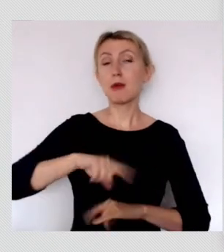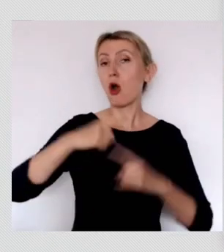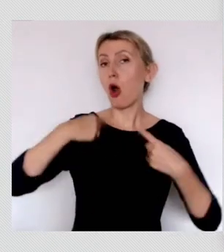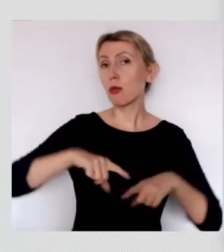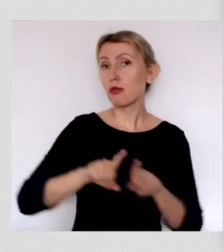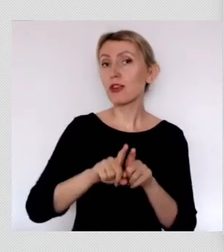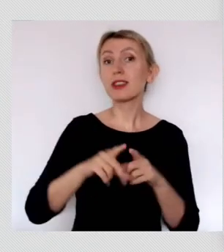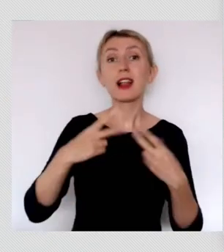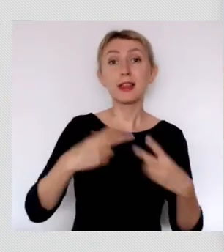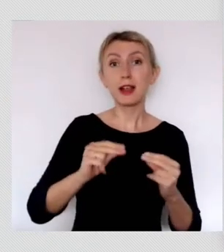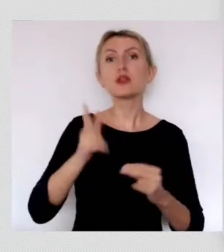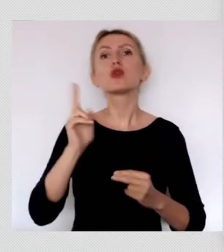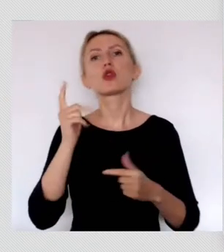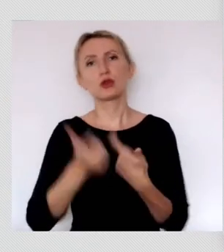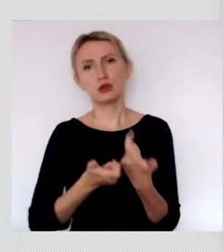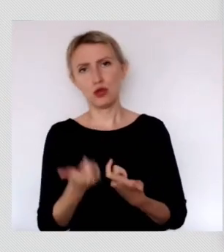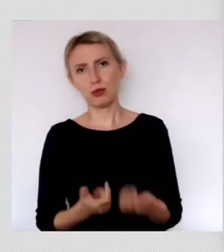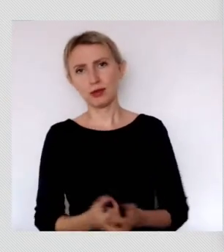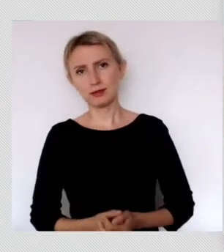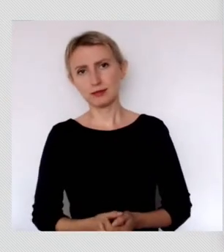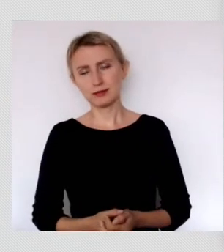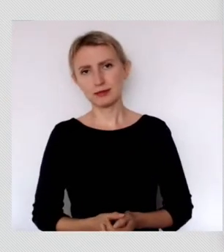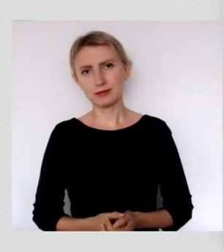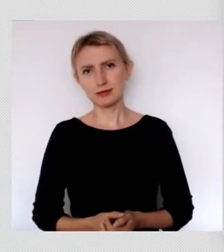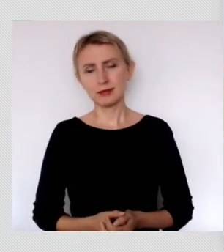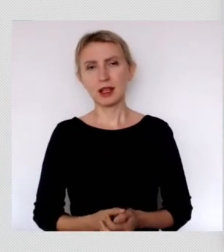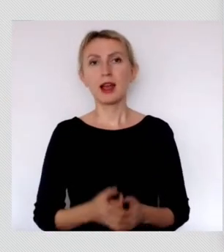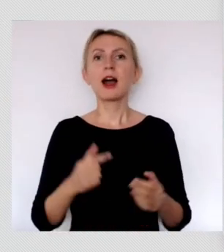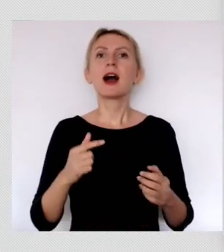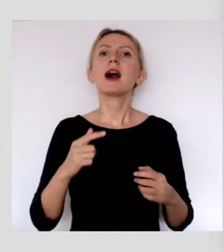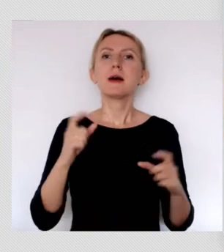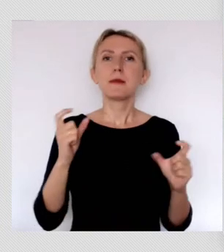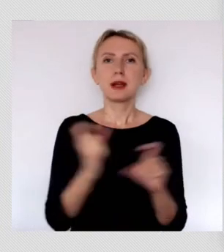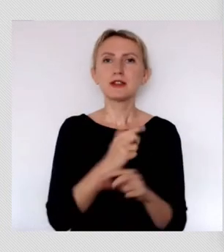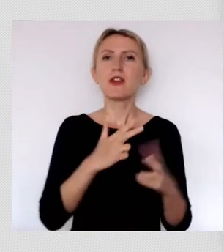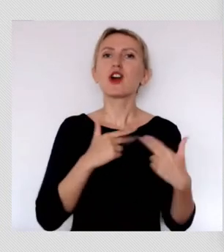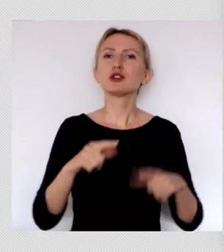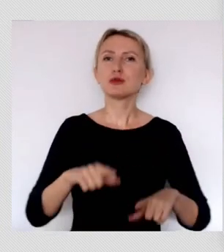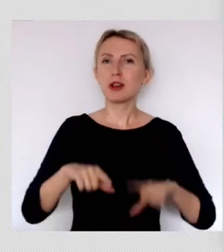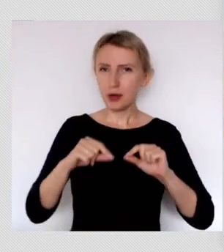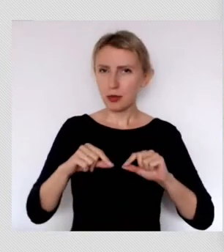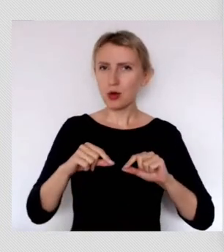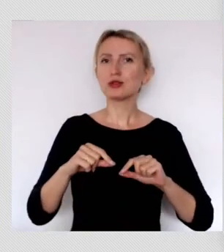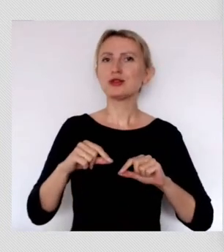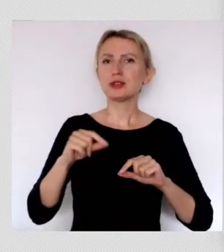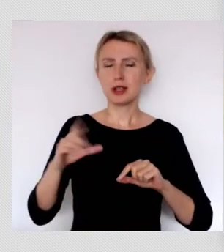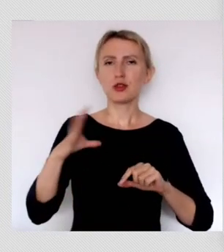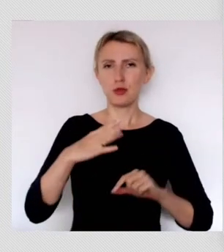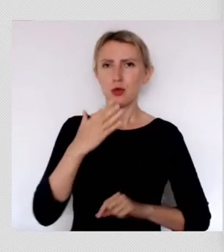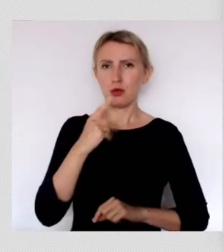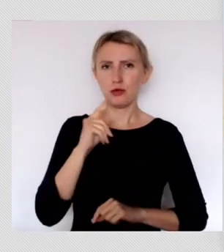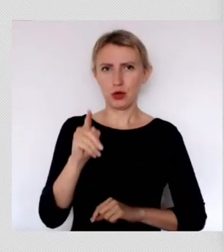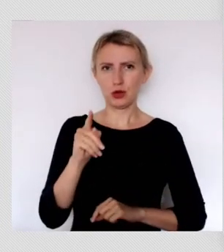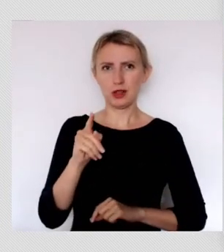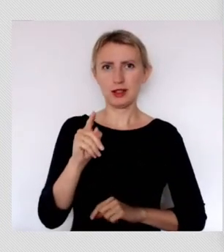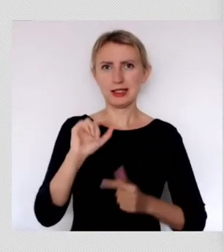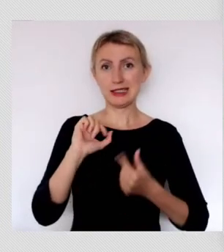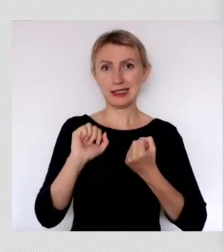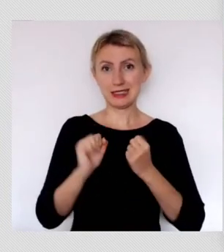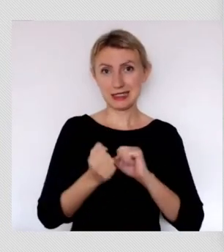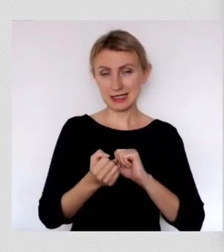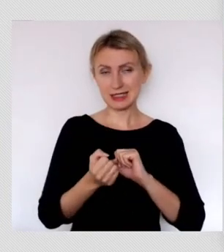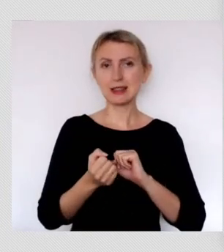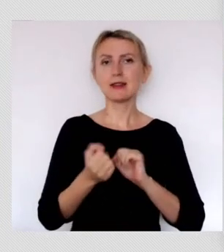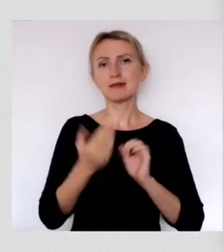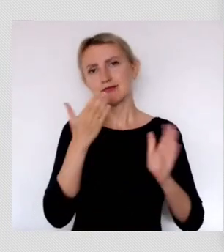to kto? Państwowa Komisja Wyborcza, o czym była mowa, została zmieniona w